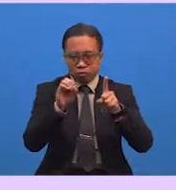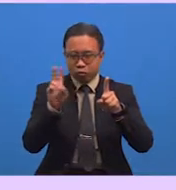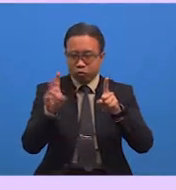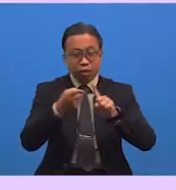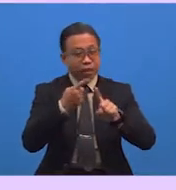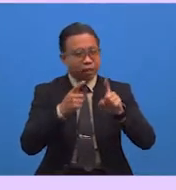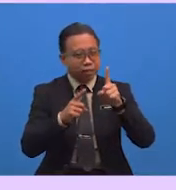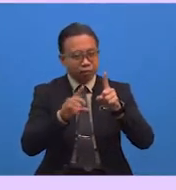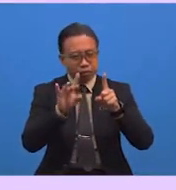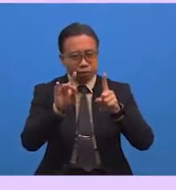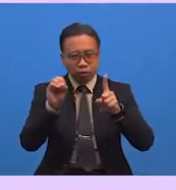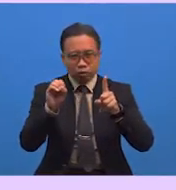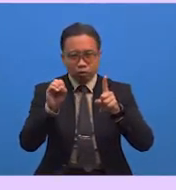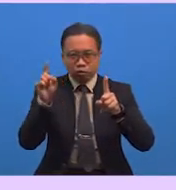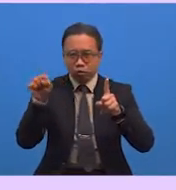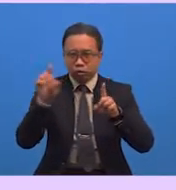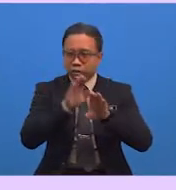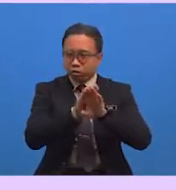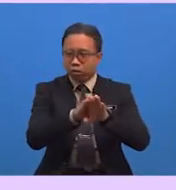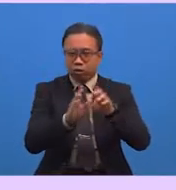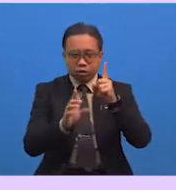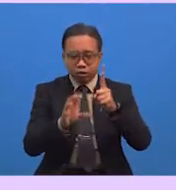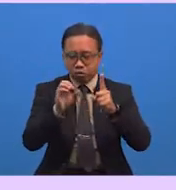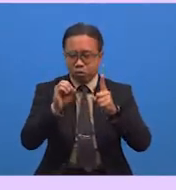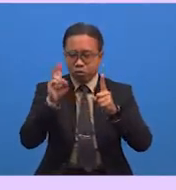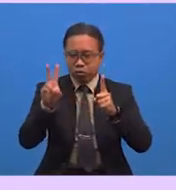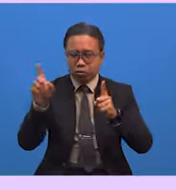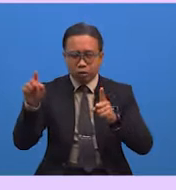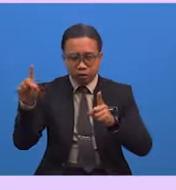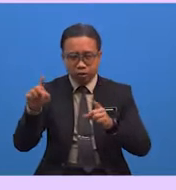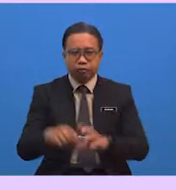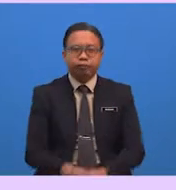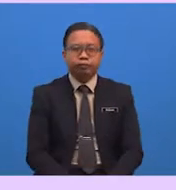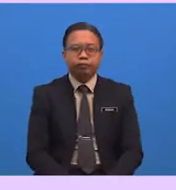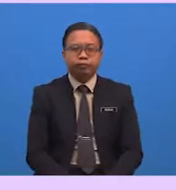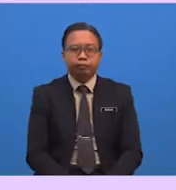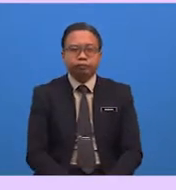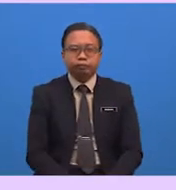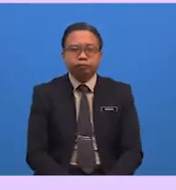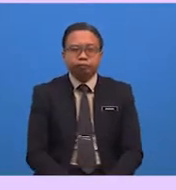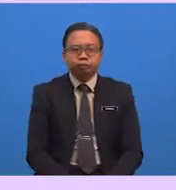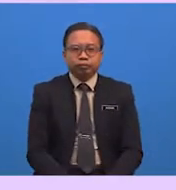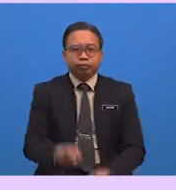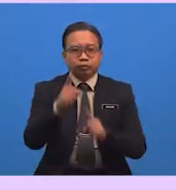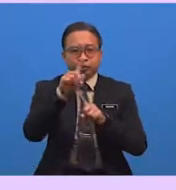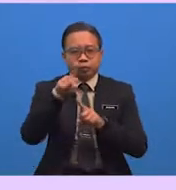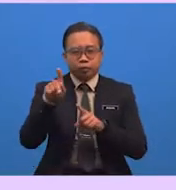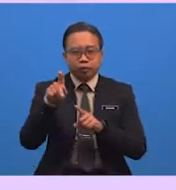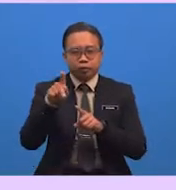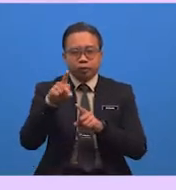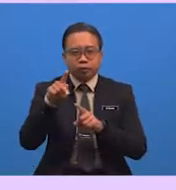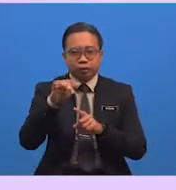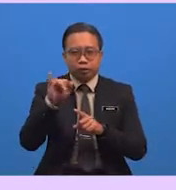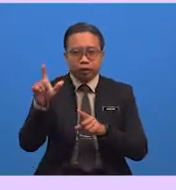daripada 180 darjah untuk mendapatkan nilai B. Maka jawapannya